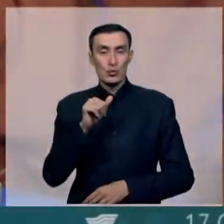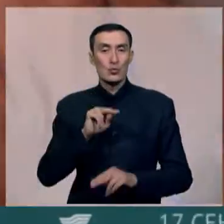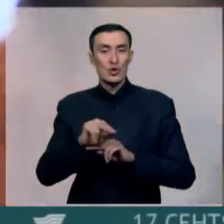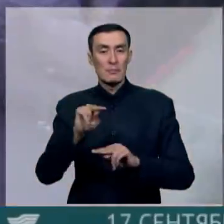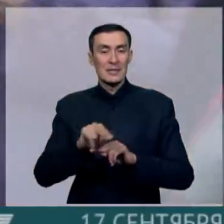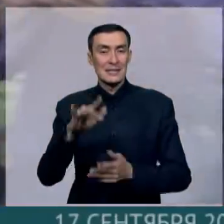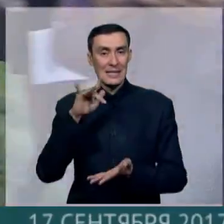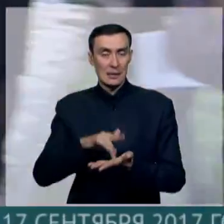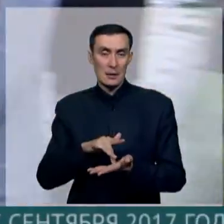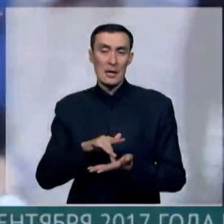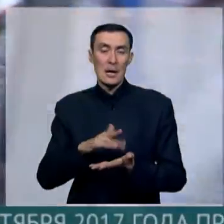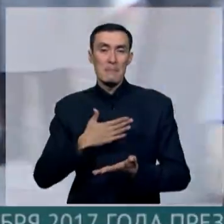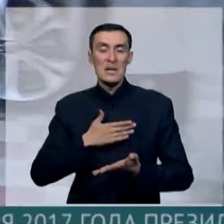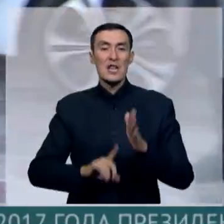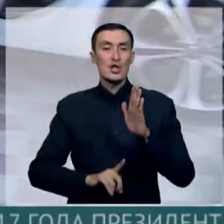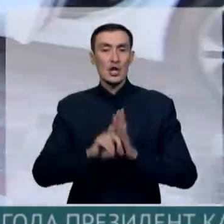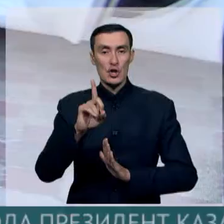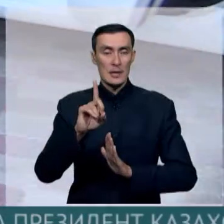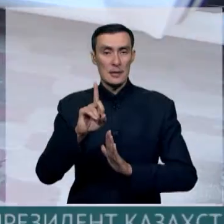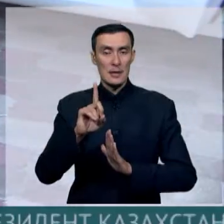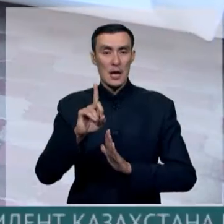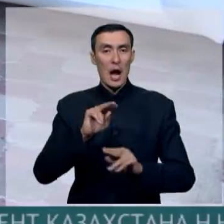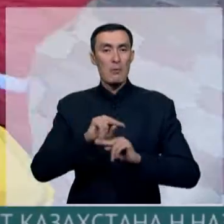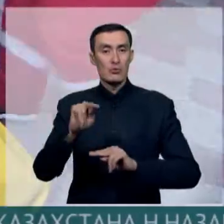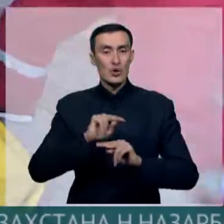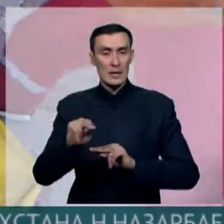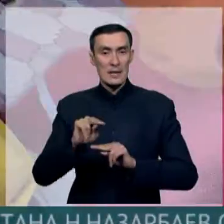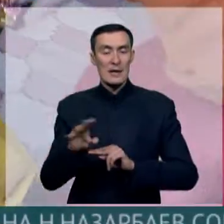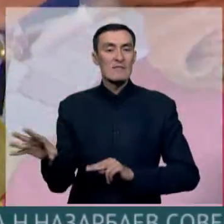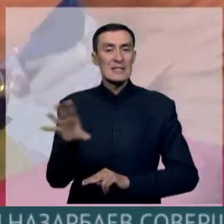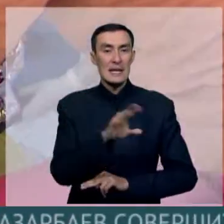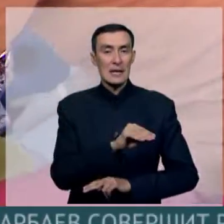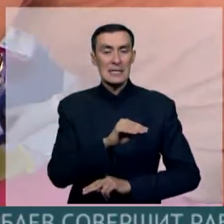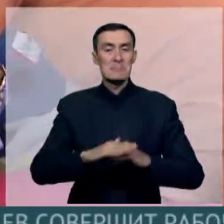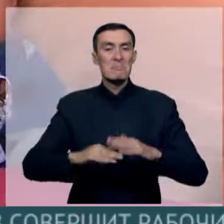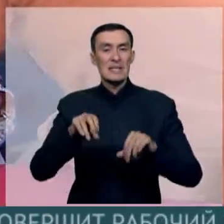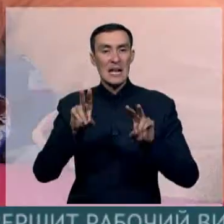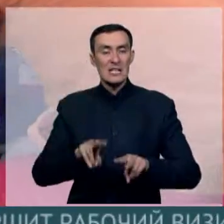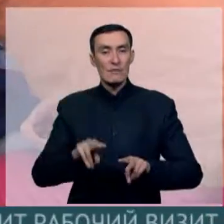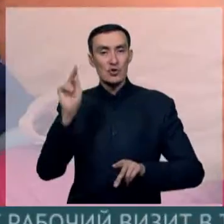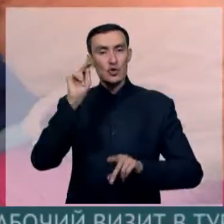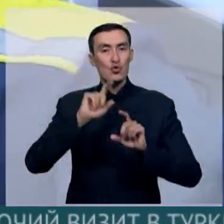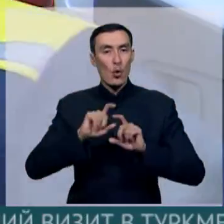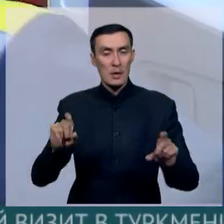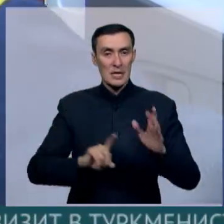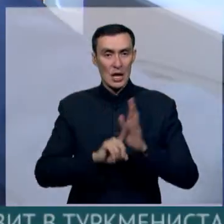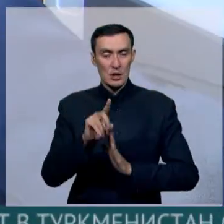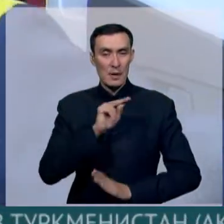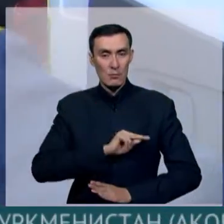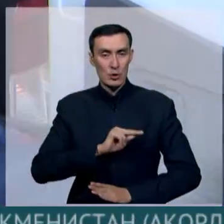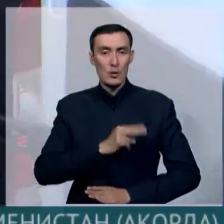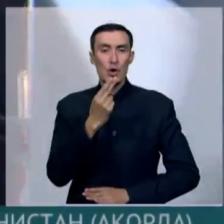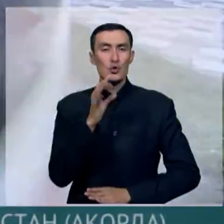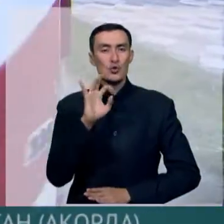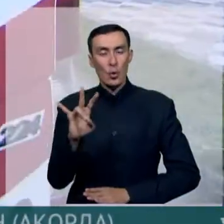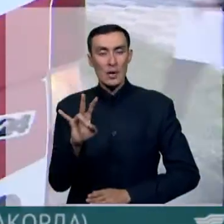учебно-тренинговый центр. Мы вот начали обучать всех специалистов, со школами начал работать, с СОНами, там,